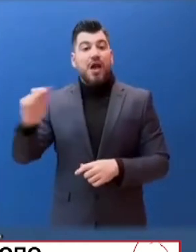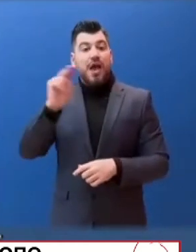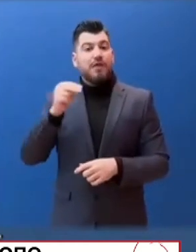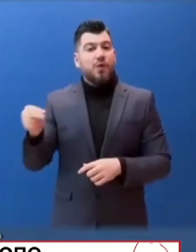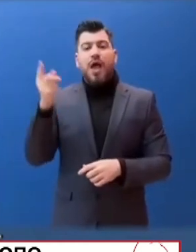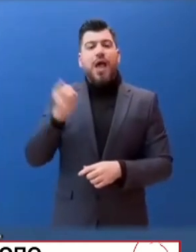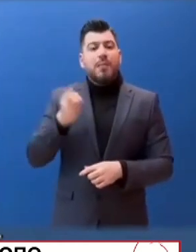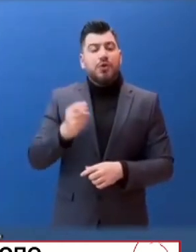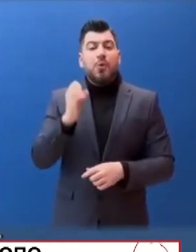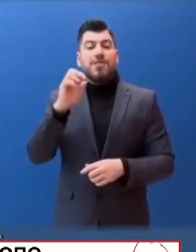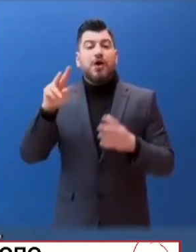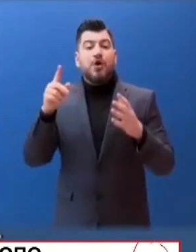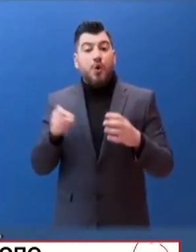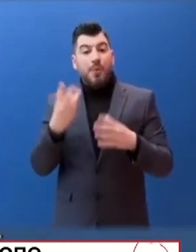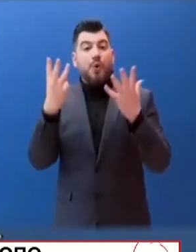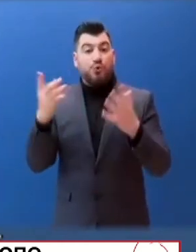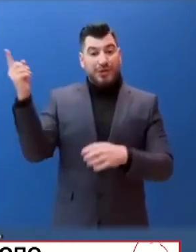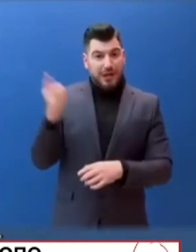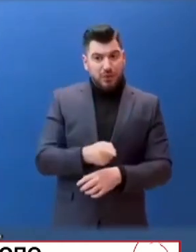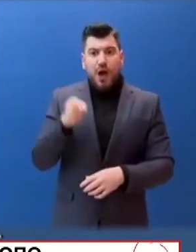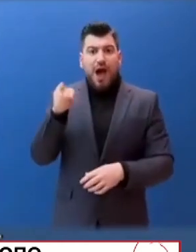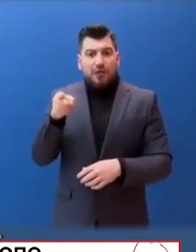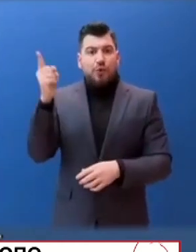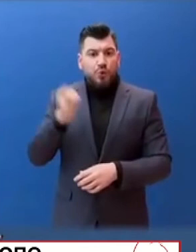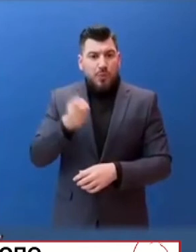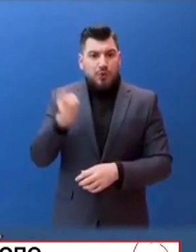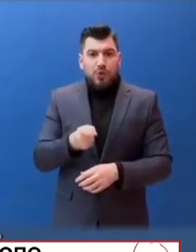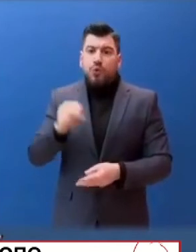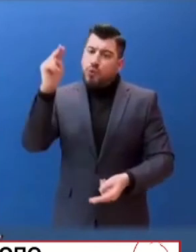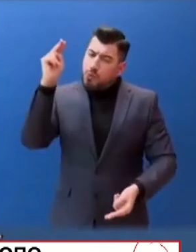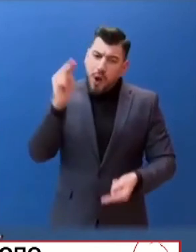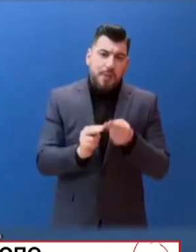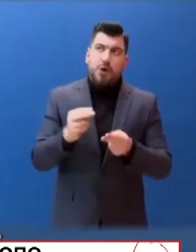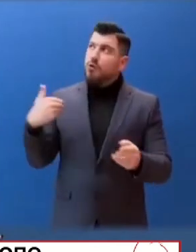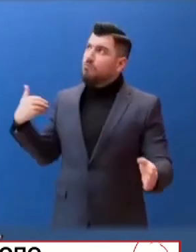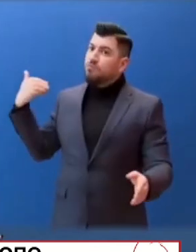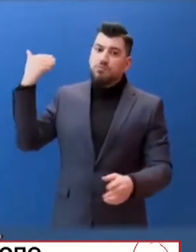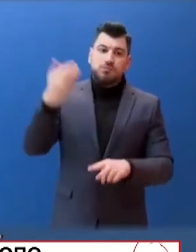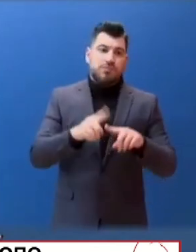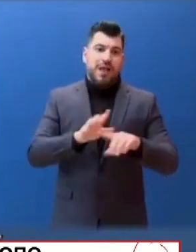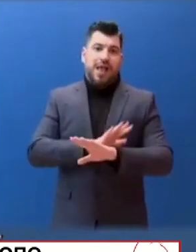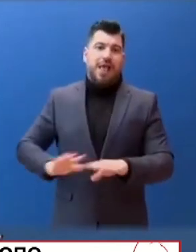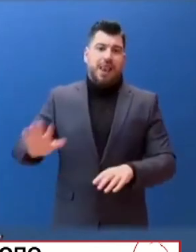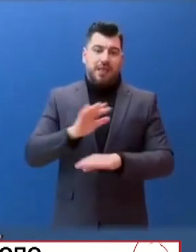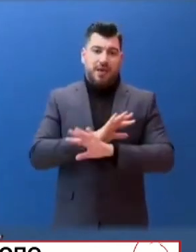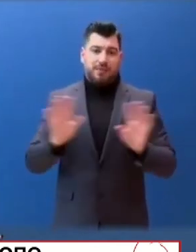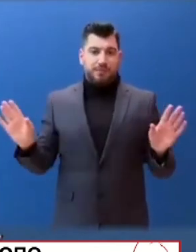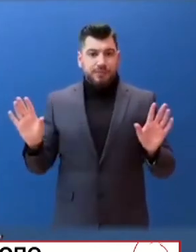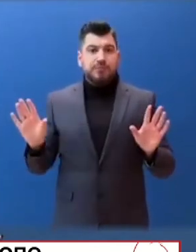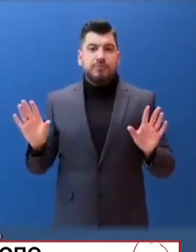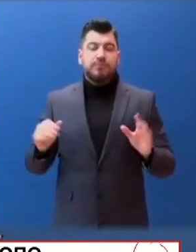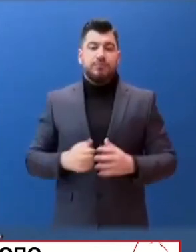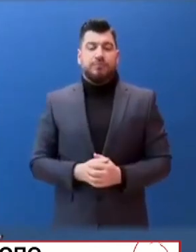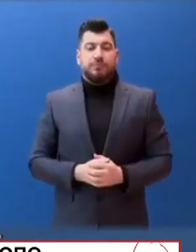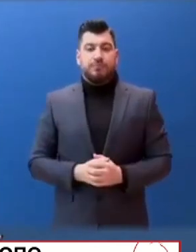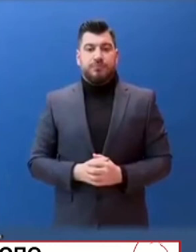περίπου 0,8%, το οποίο αποτελεί το χαμηλότερο επιτόκιο που έχει σημειώσει ελληνική έκδοση οποιασδήποτε